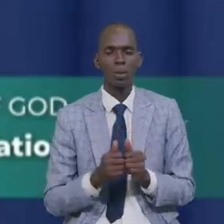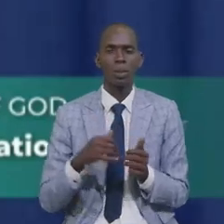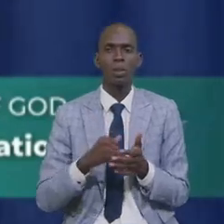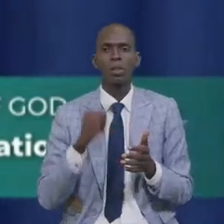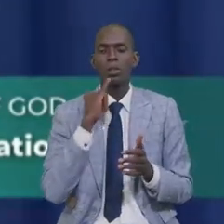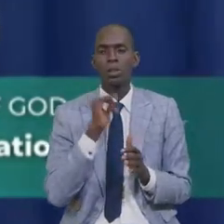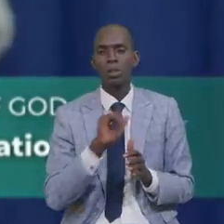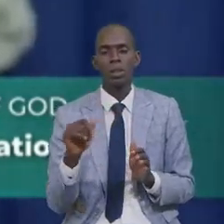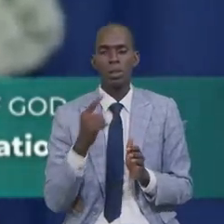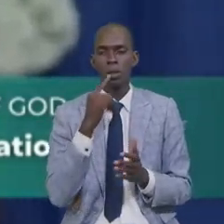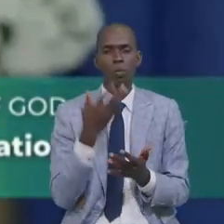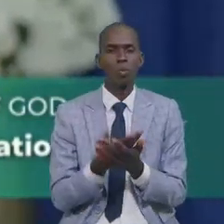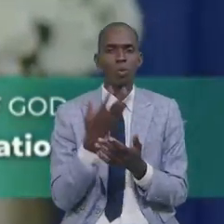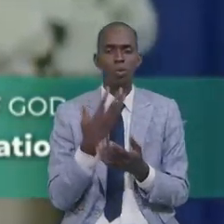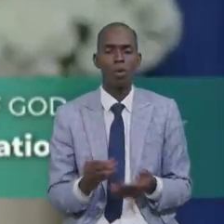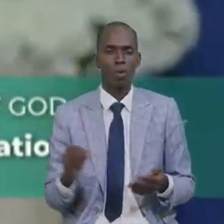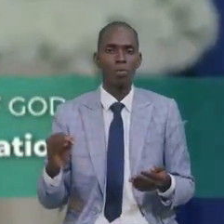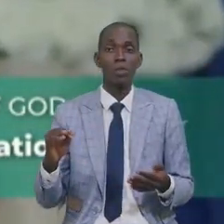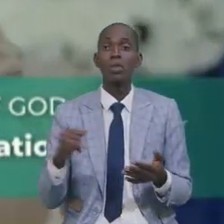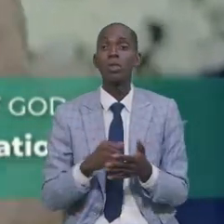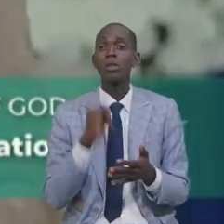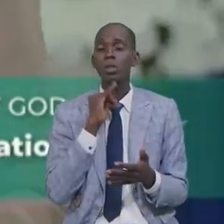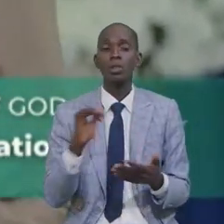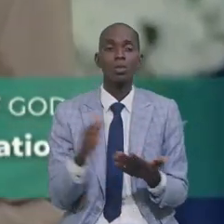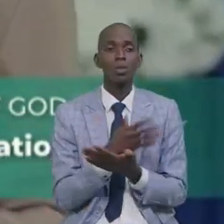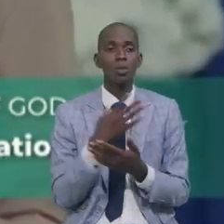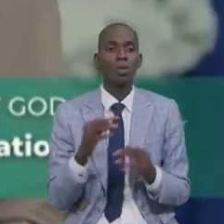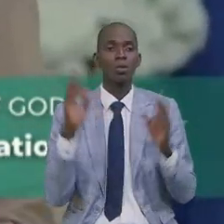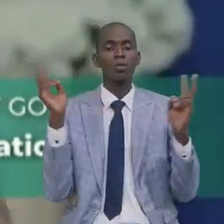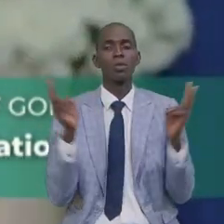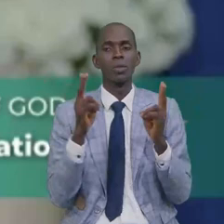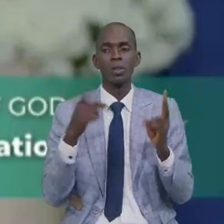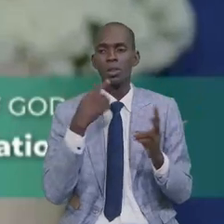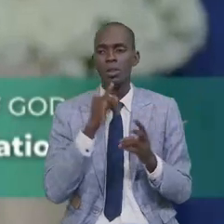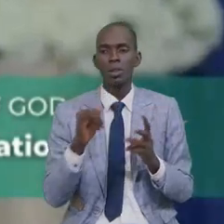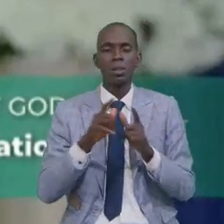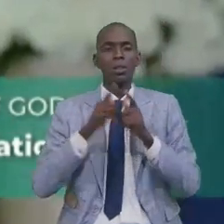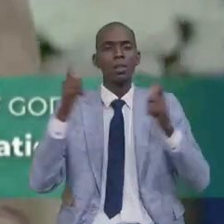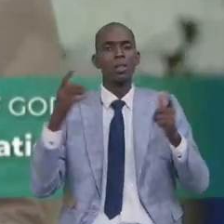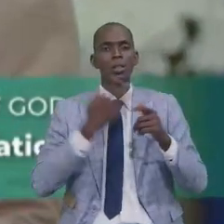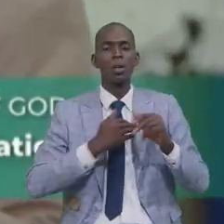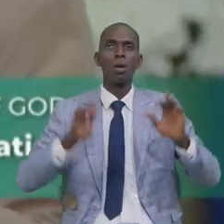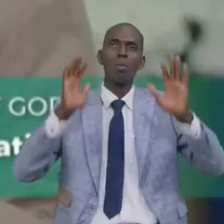Ensemble dans le cantique de victoire au ciel. Grâce, grâce,